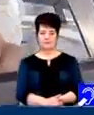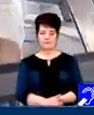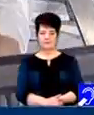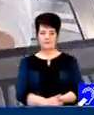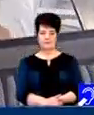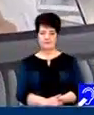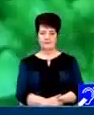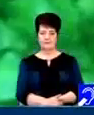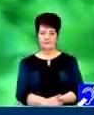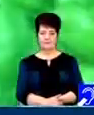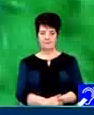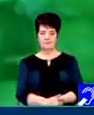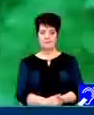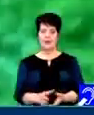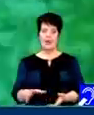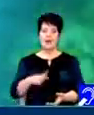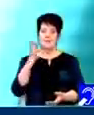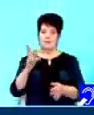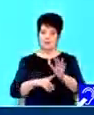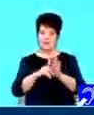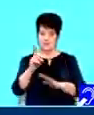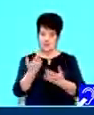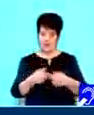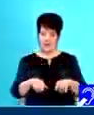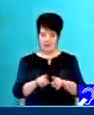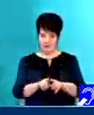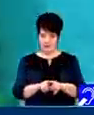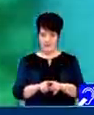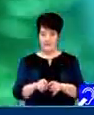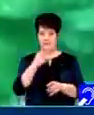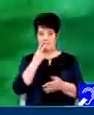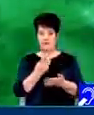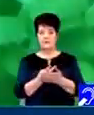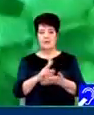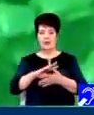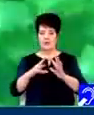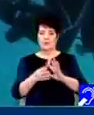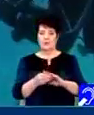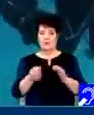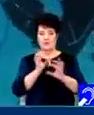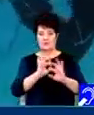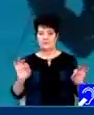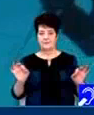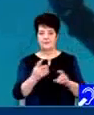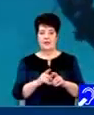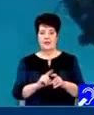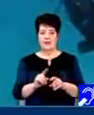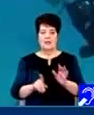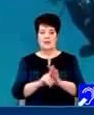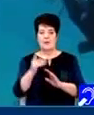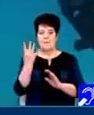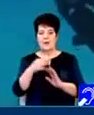il seme, che poi crescerà. Au fost plantate astfel semințe de busuioc cu rezultate excepționale. Au început să germineze în